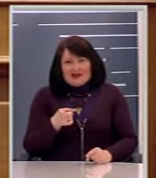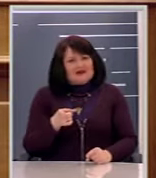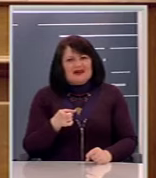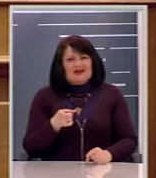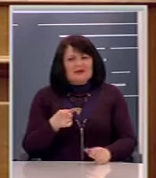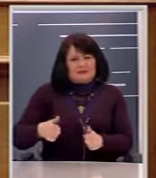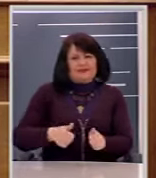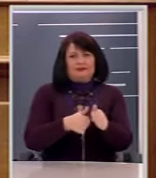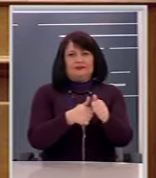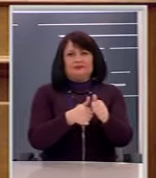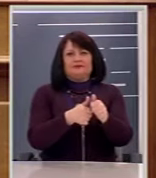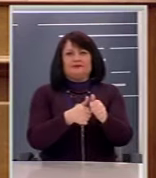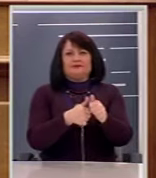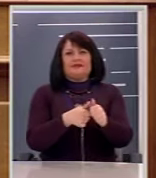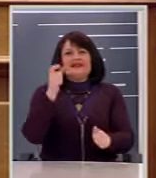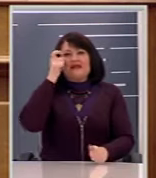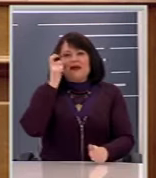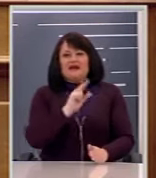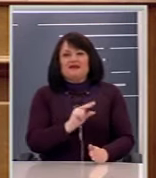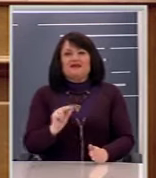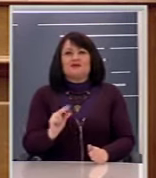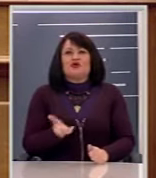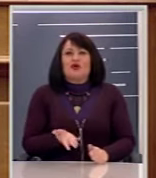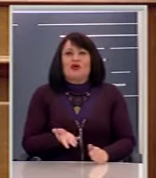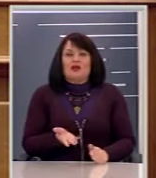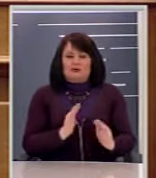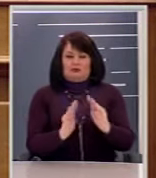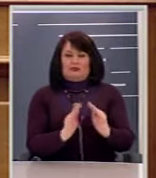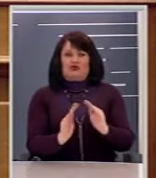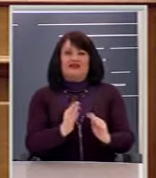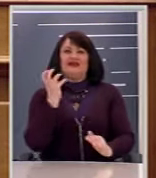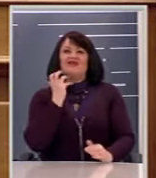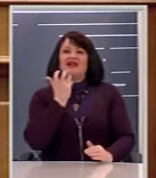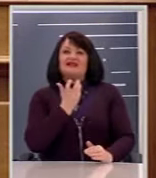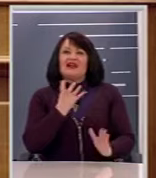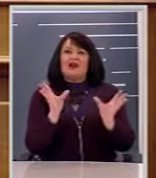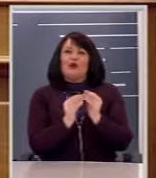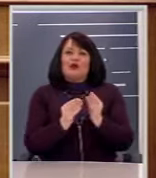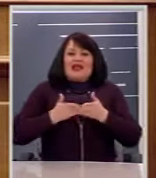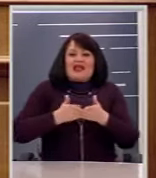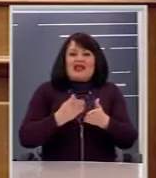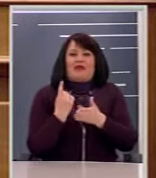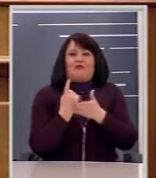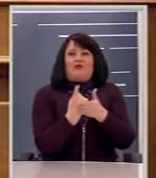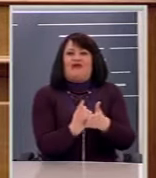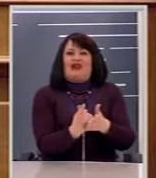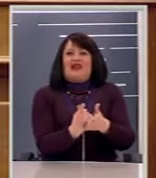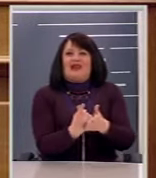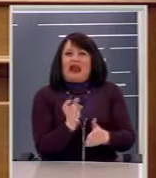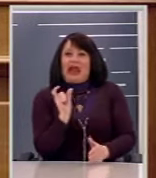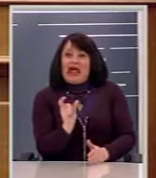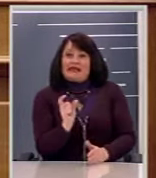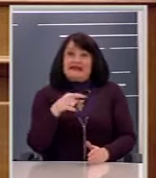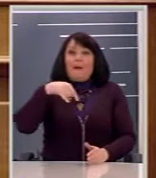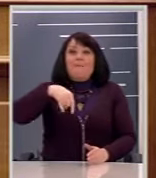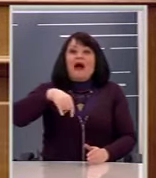ακολουθεί τη γραμμή του Αντώνη Σαμαρά. Να υπερασπίζεται τον Βενιζέλο για τα υποβρύχια, να μην τολμάει να πει τη λέξη Παπαντονίου, πήρανε